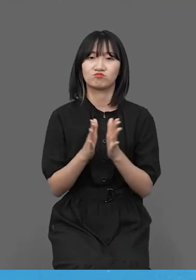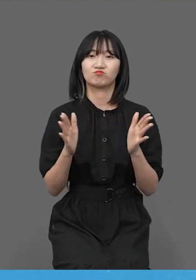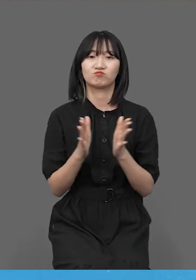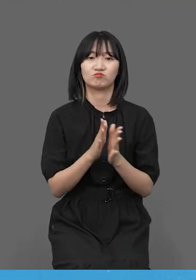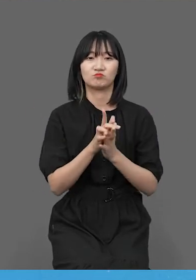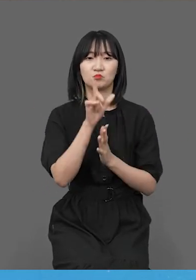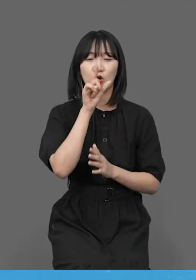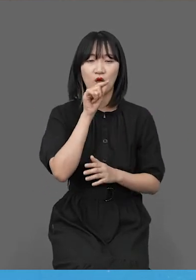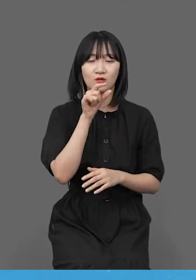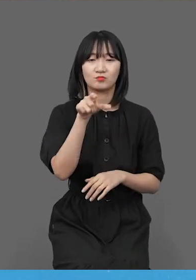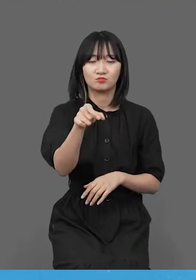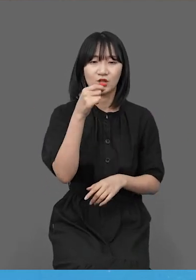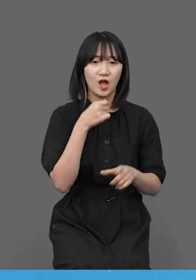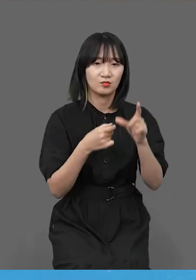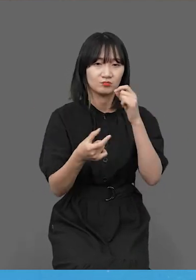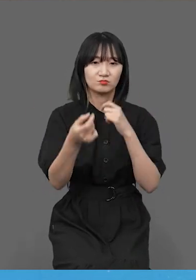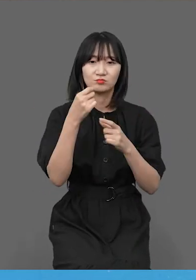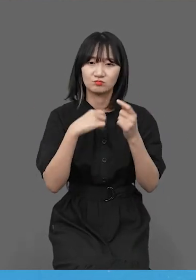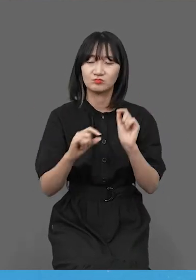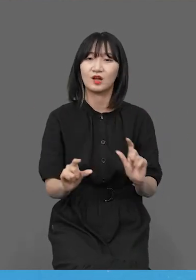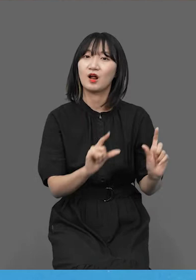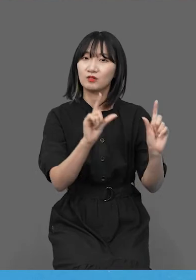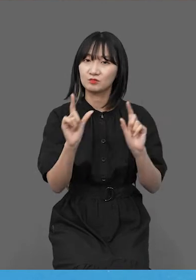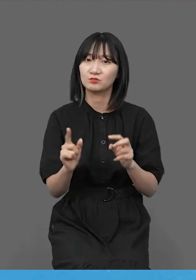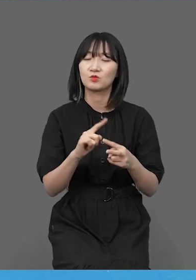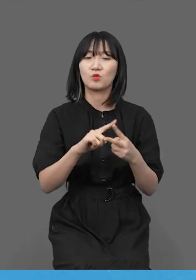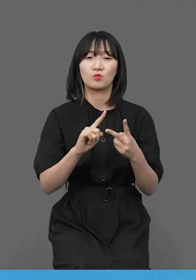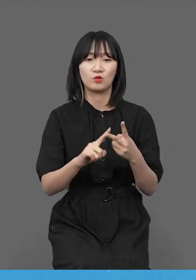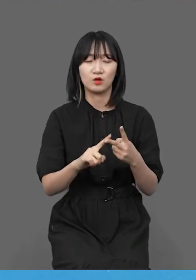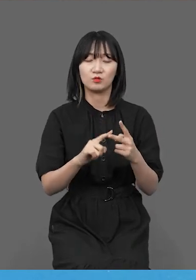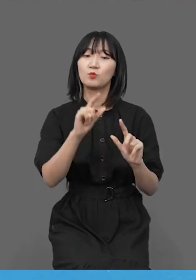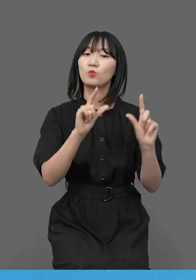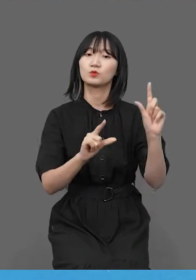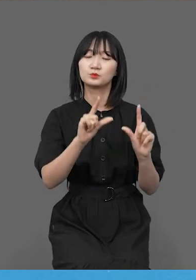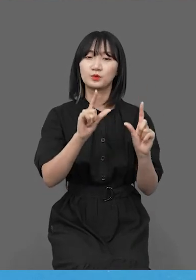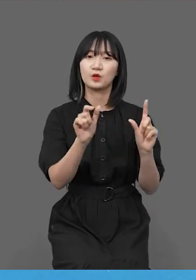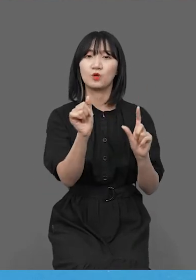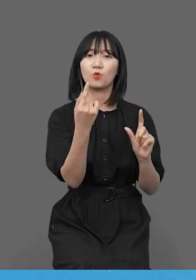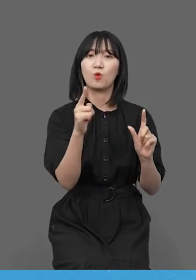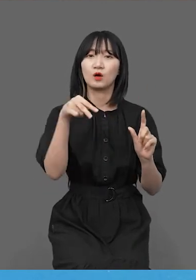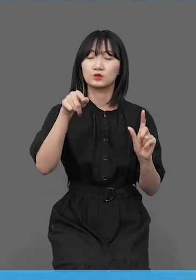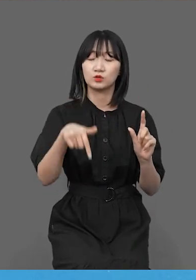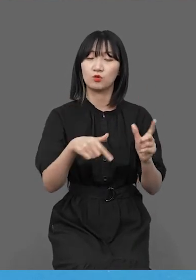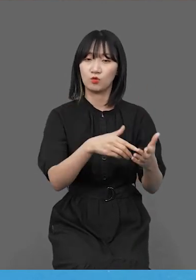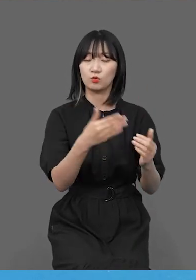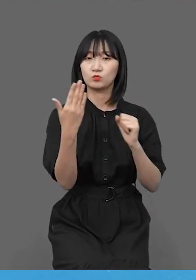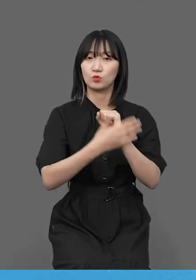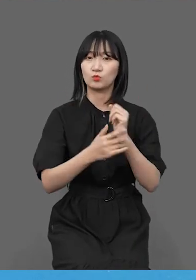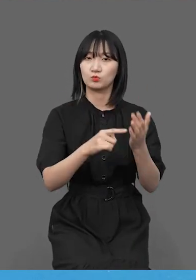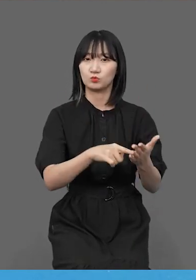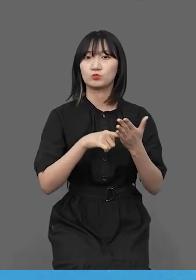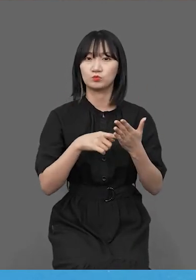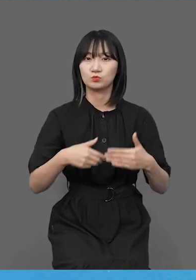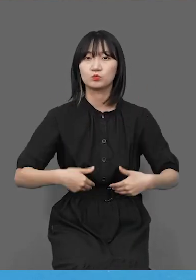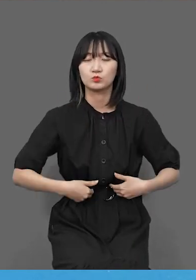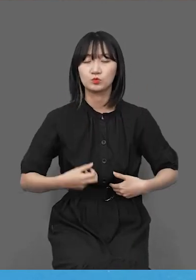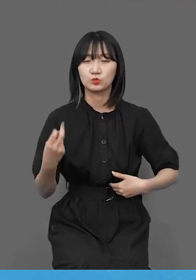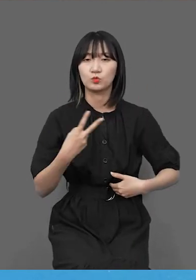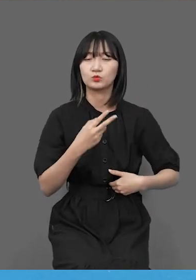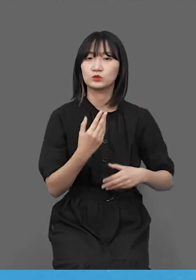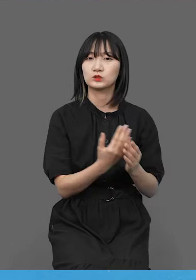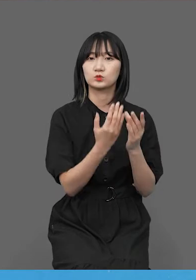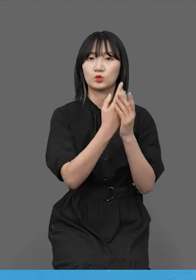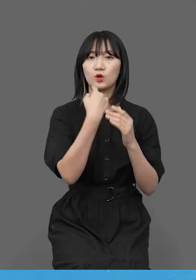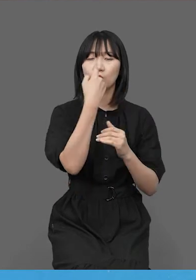벌레 잡아먹고 뭐 그러면서 살았다든지 저런 형태의 화석이 나오든지 아니면 진화론 그